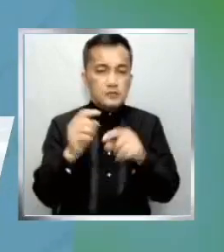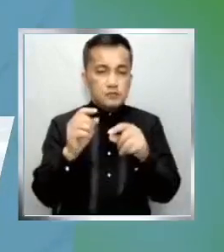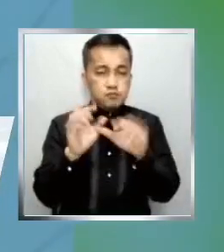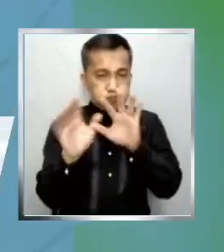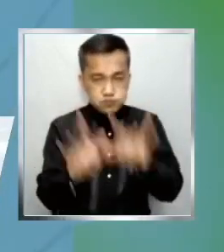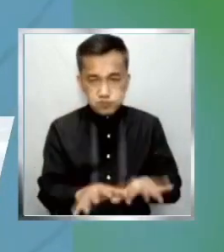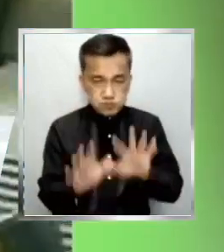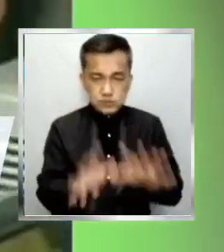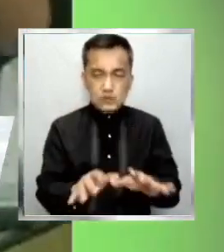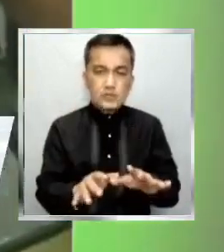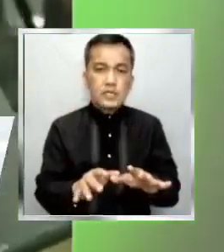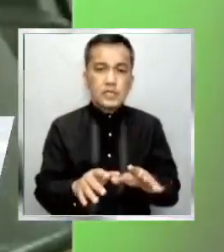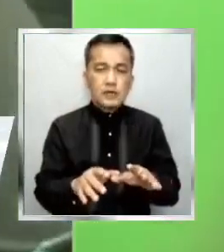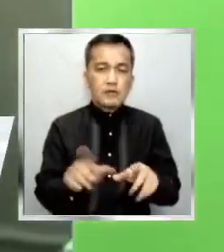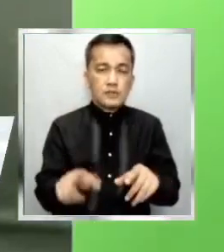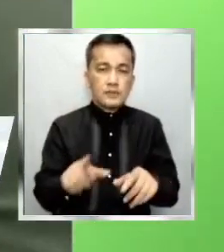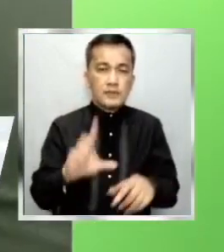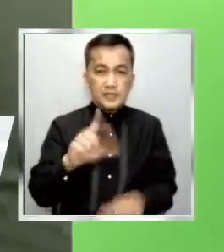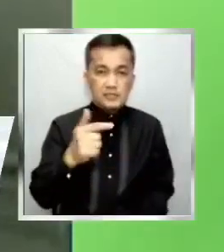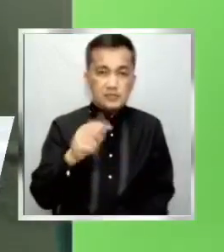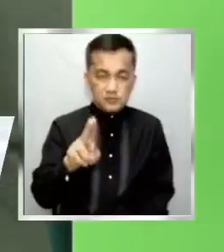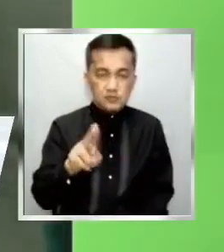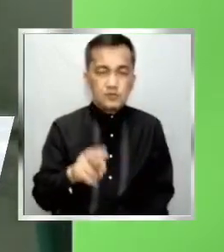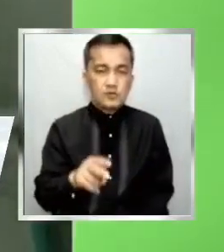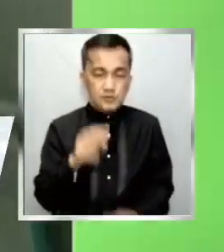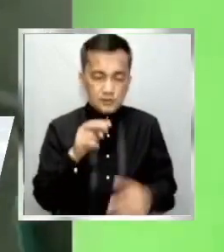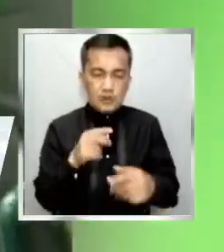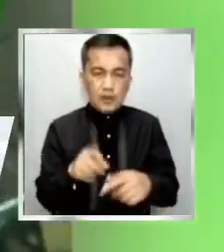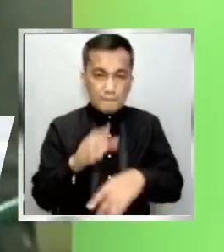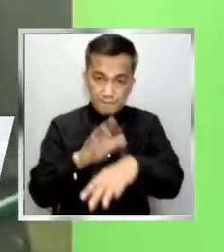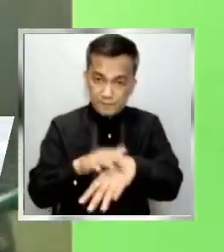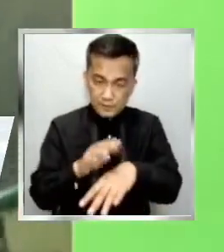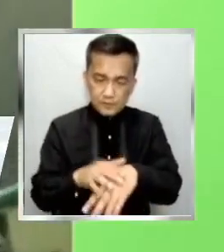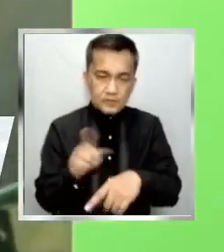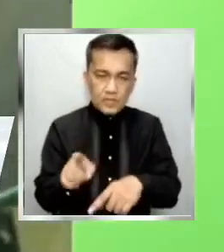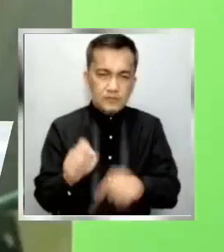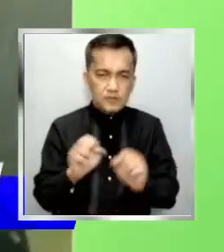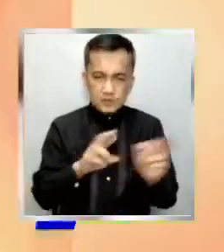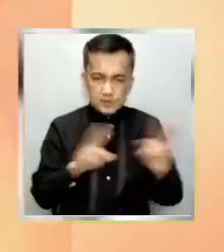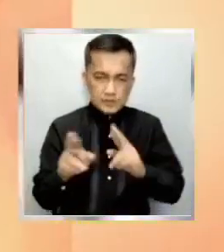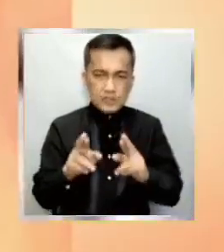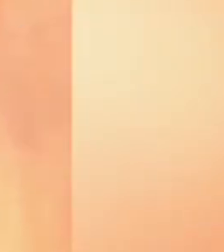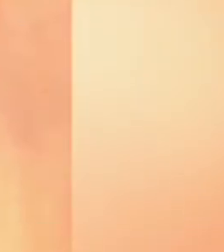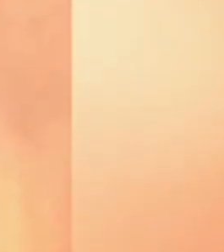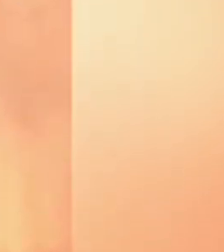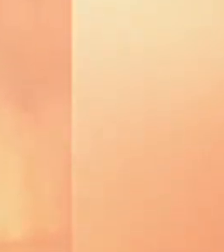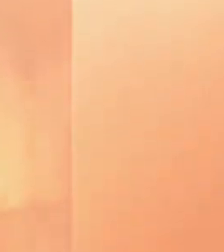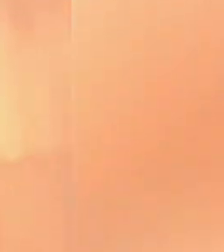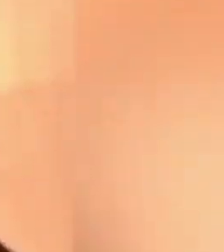LGU. Paghahanda raw ang lahat ng ito sakaling may pumalyang radar system sa bansa.